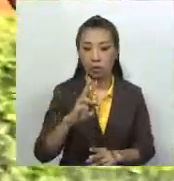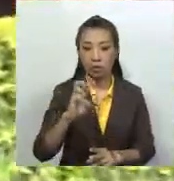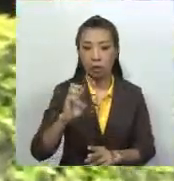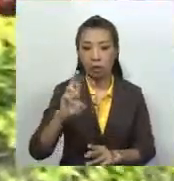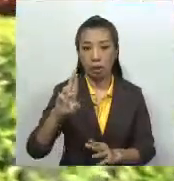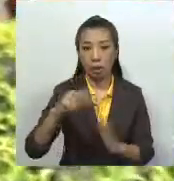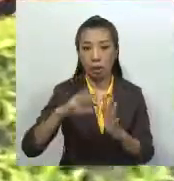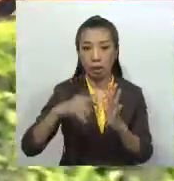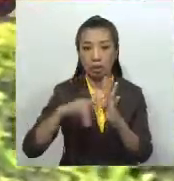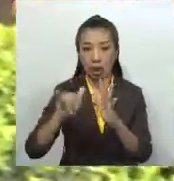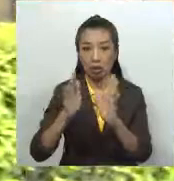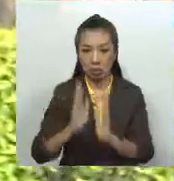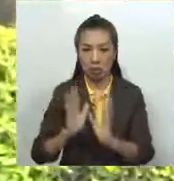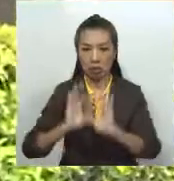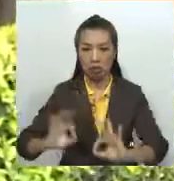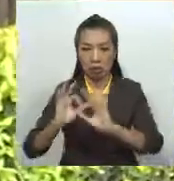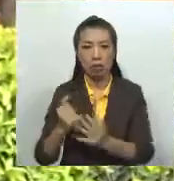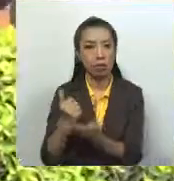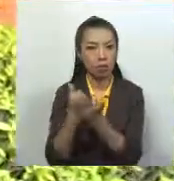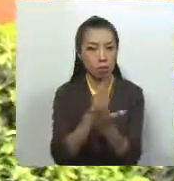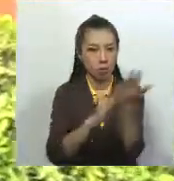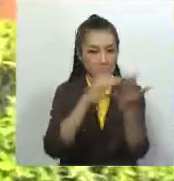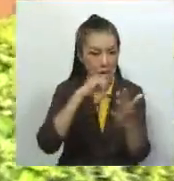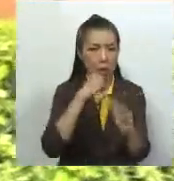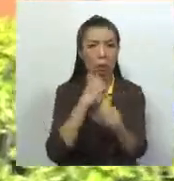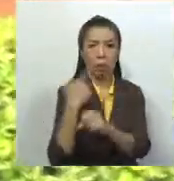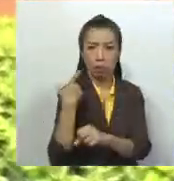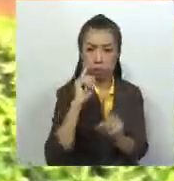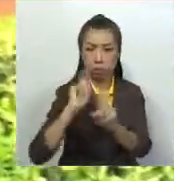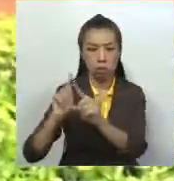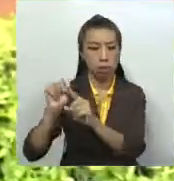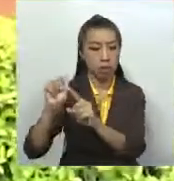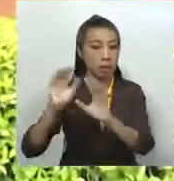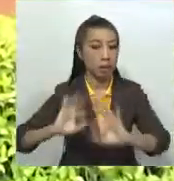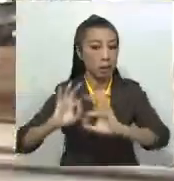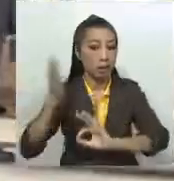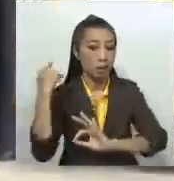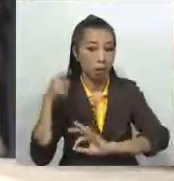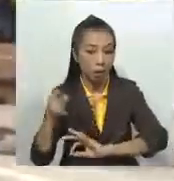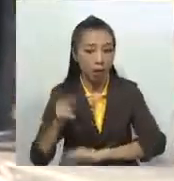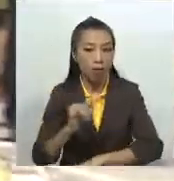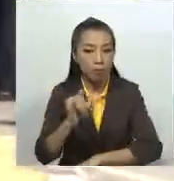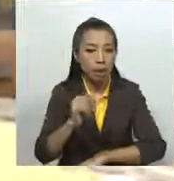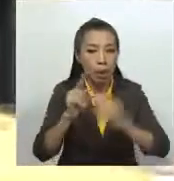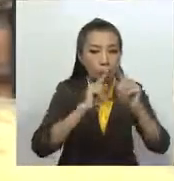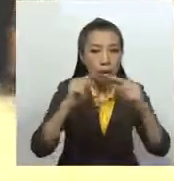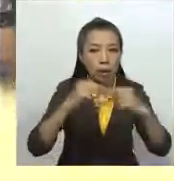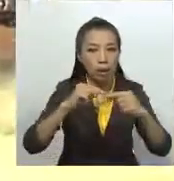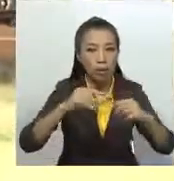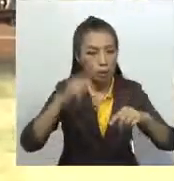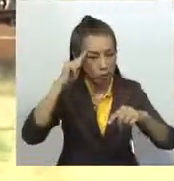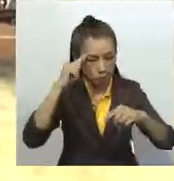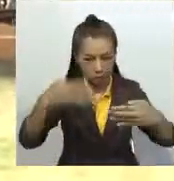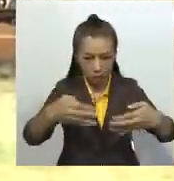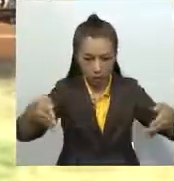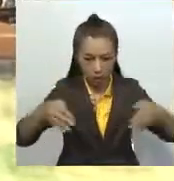ครับถือว่าเป็นบุคคลสำคัญทำคุณประโยชน์ให้กับประเทศไทยมาโดยตลอดโดยเฉพาะการเป็นผู้เจรจากรณีพิพาทเขาพระวิหารกับประเ